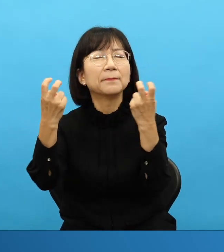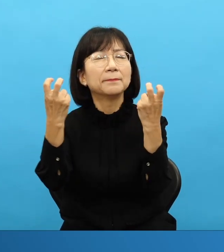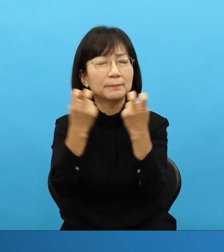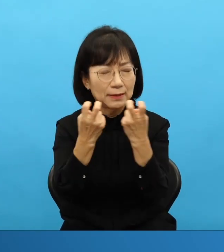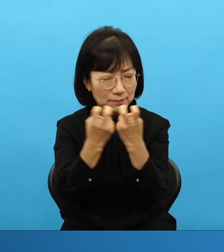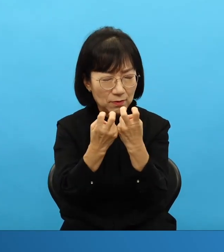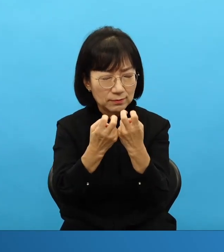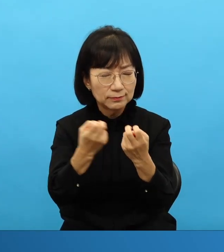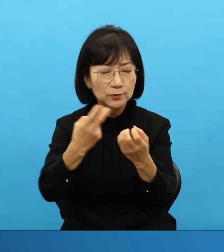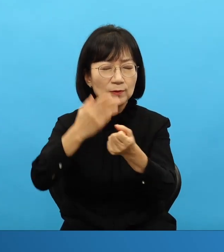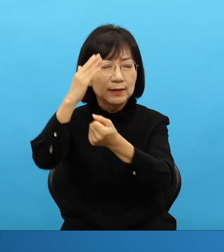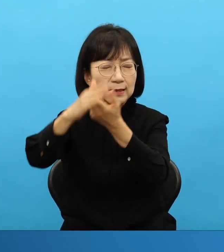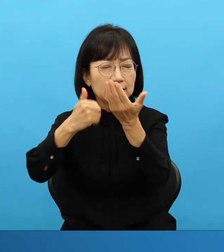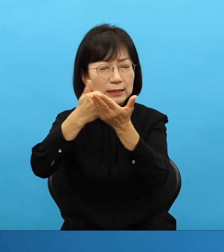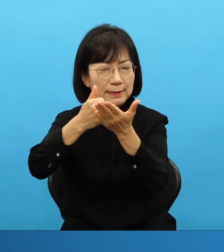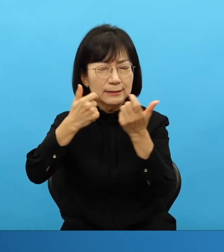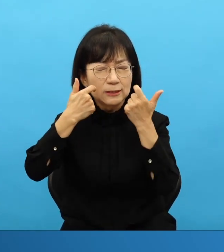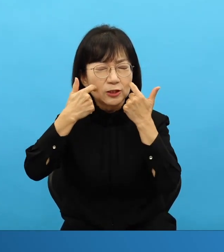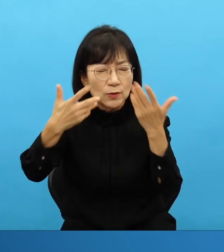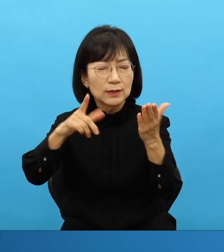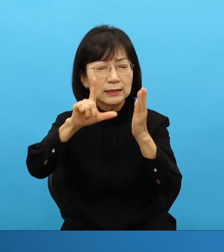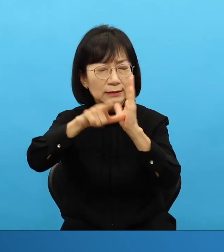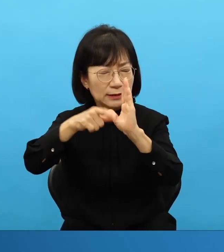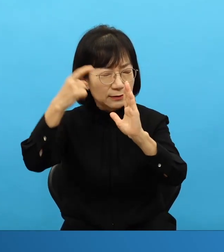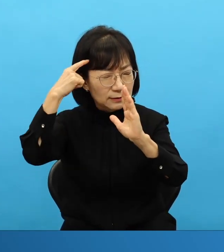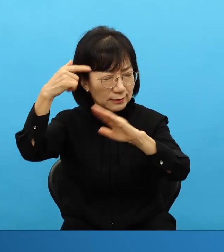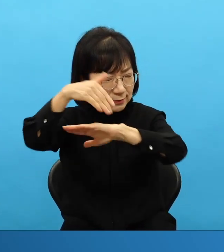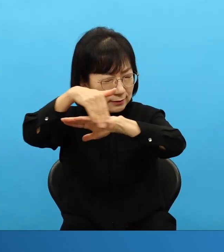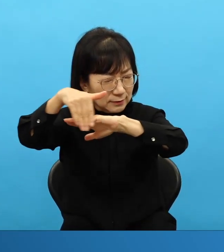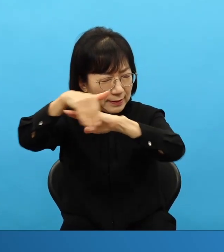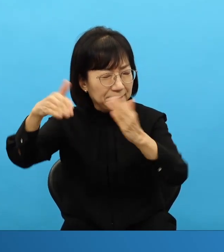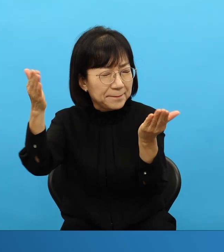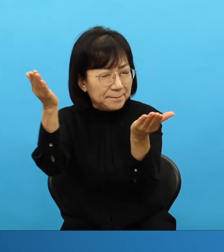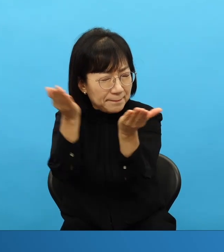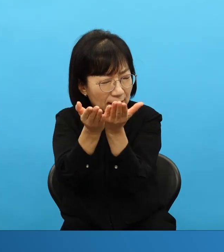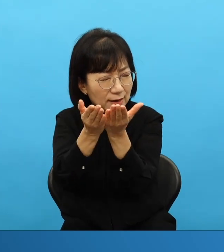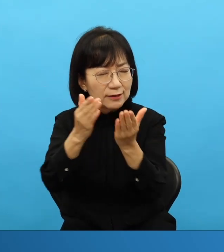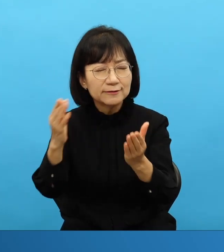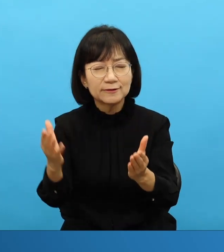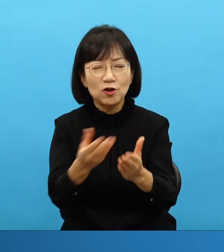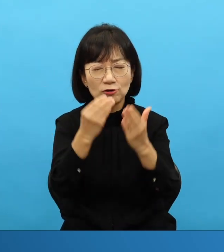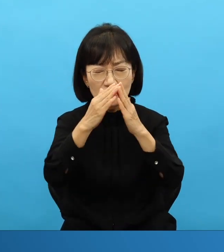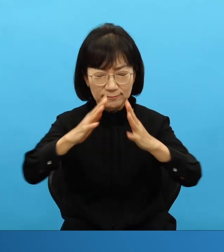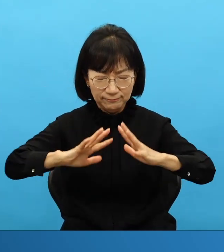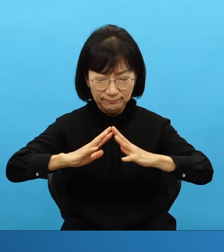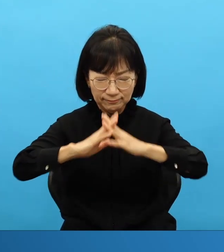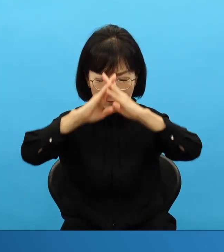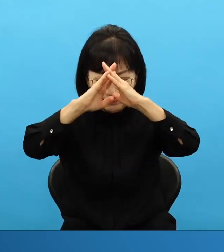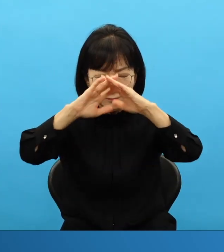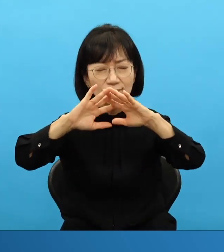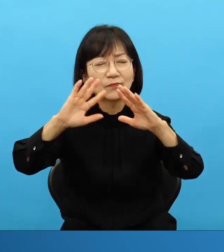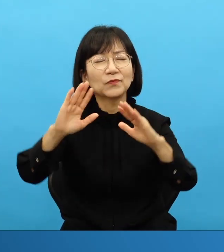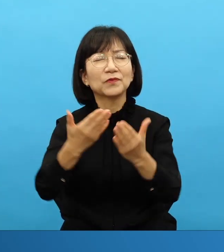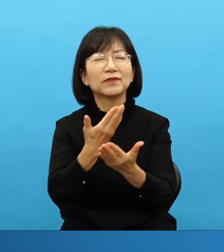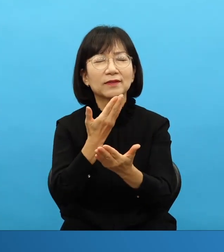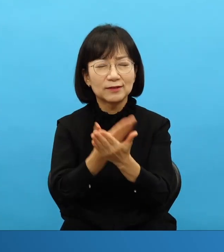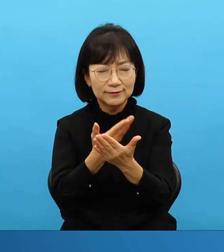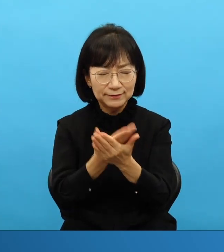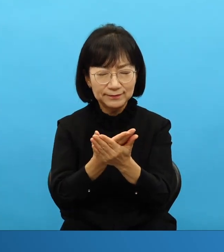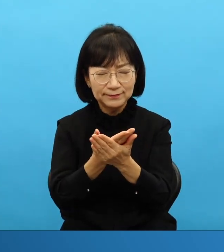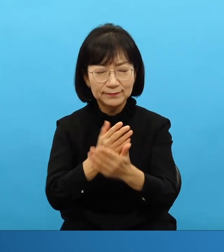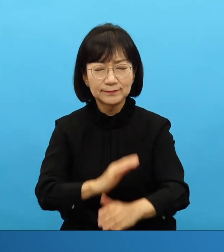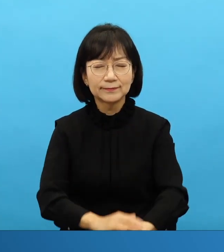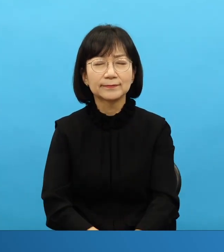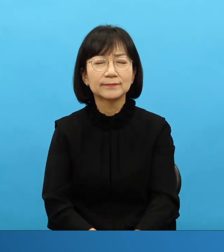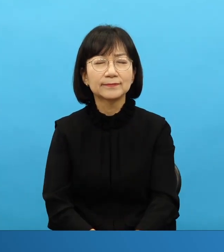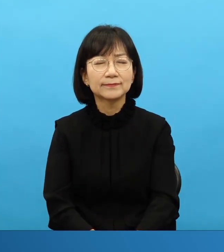救活养育福音精英及237 5000族群的圣殿而祷告。我们相信主，你必会用你所计划的方法，